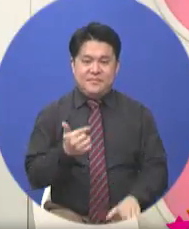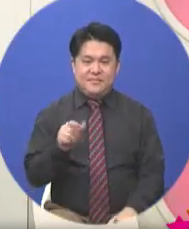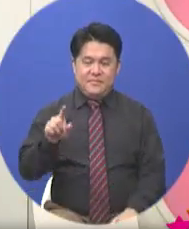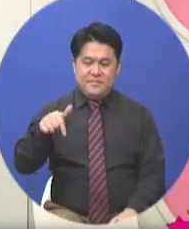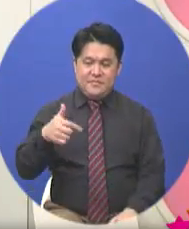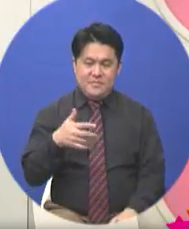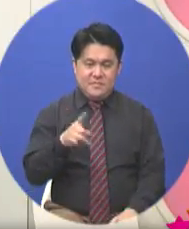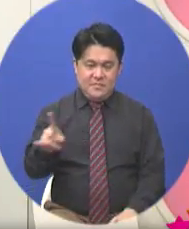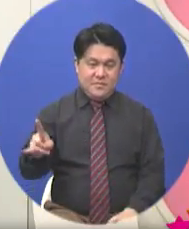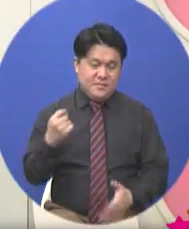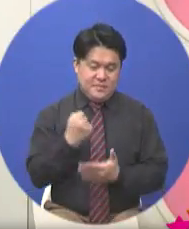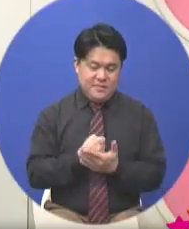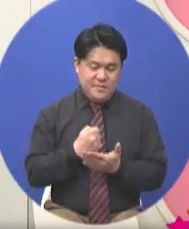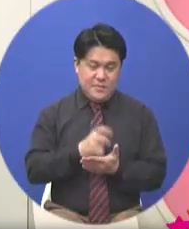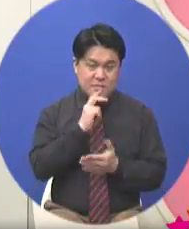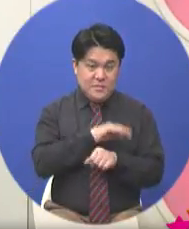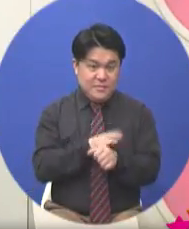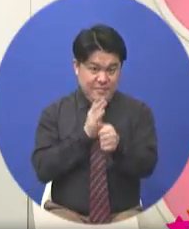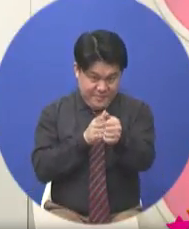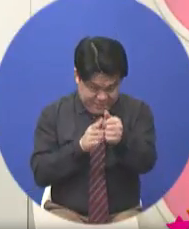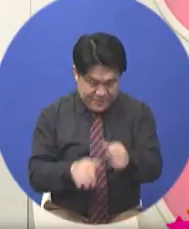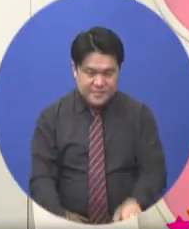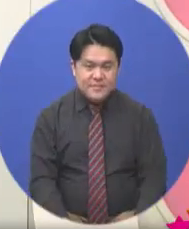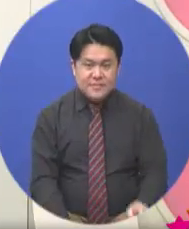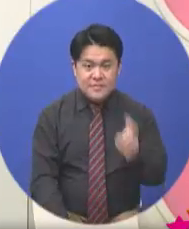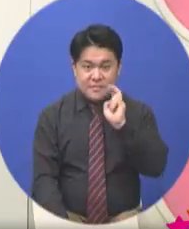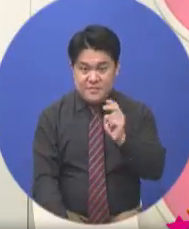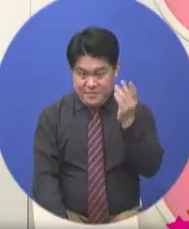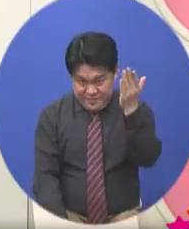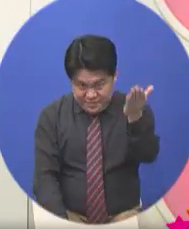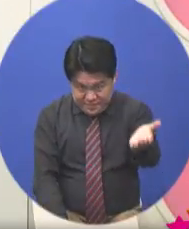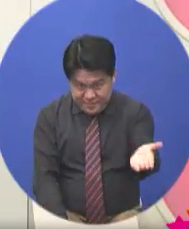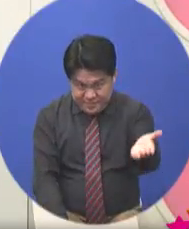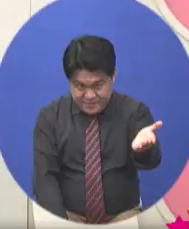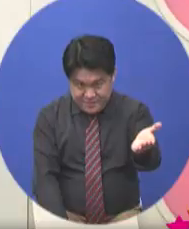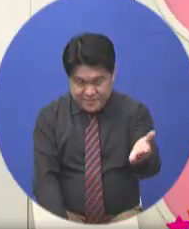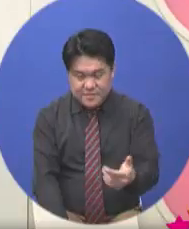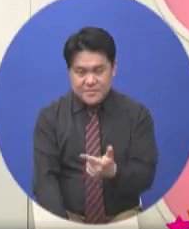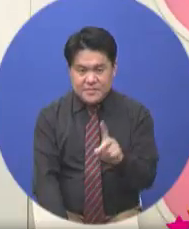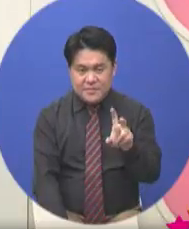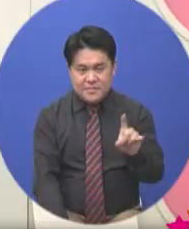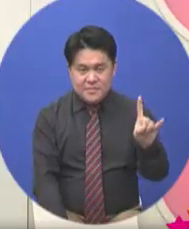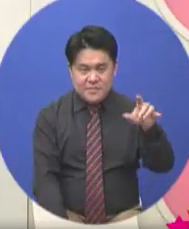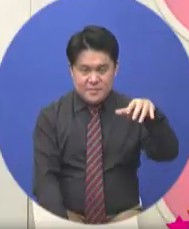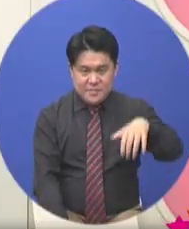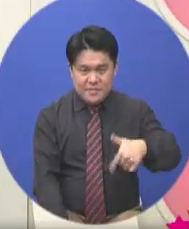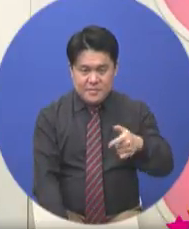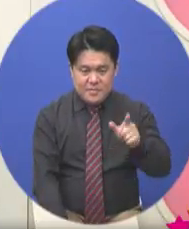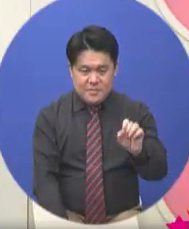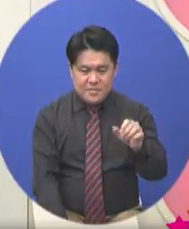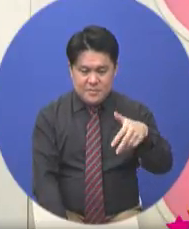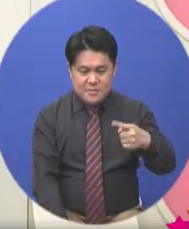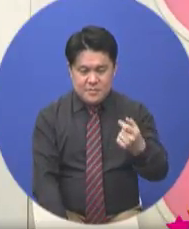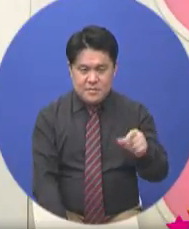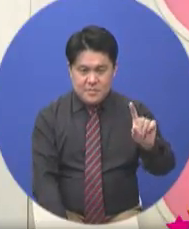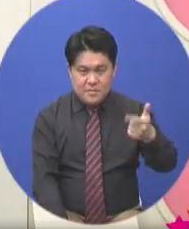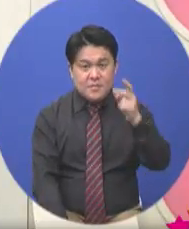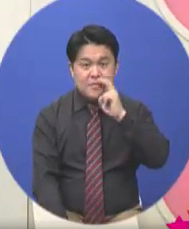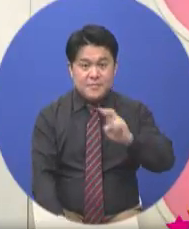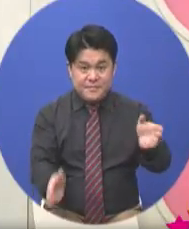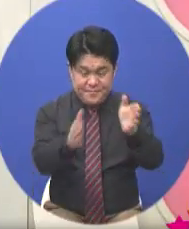나근에서는 잘 불러주세요. 예, 예. 자, 음악 드리겠습니다. 남해에서 강종곤 님이